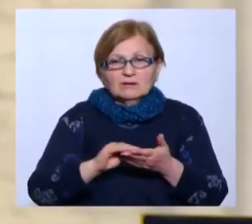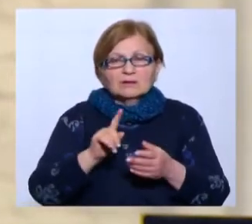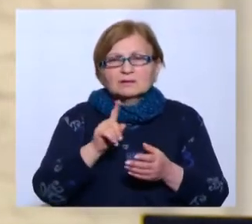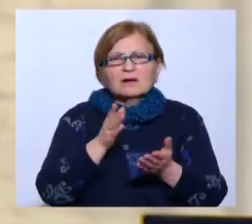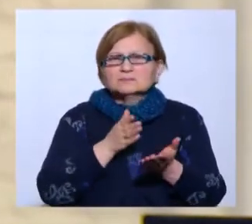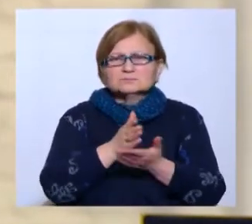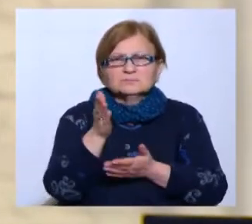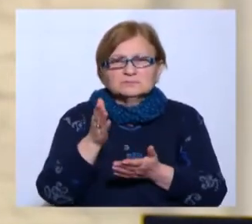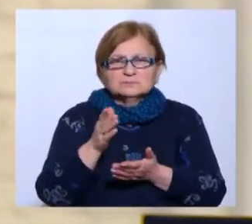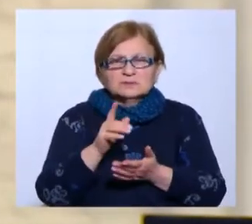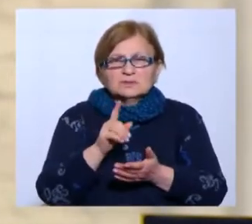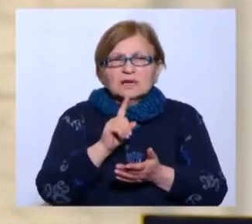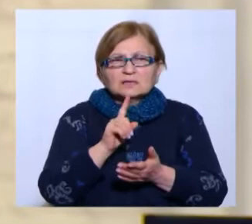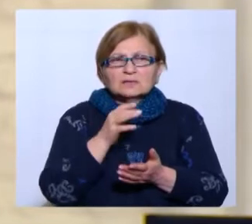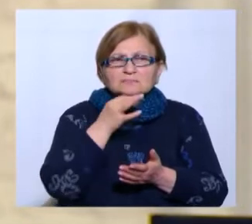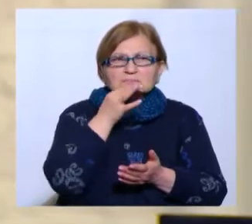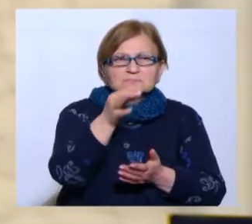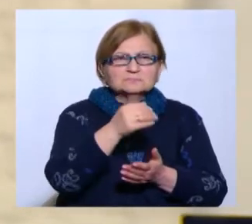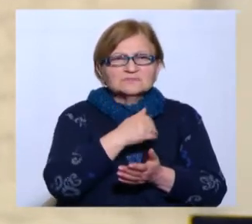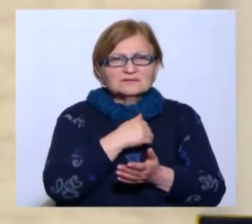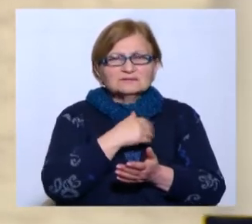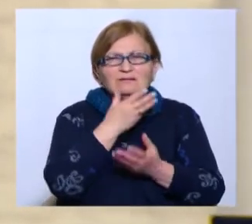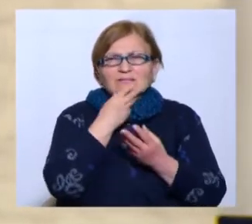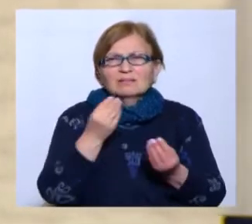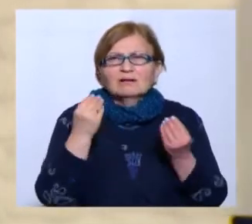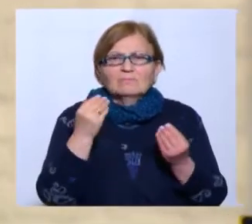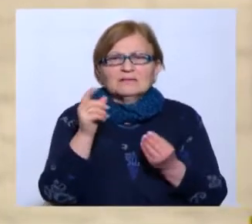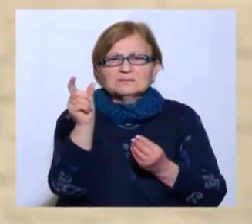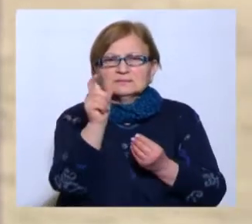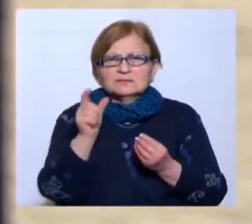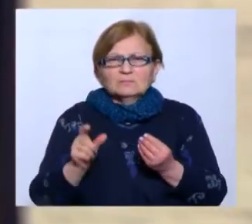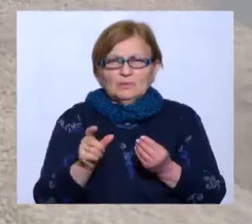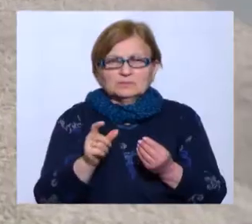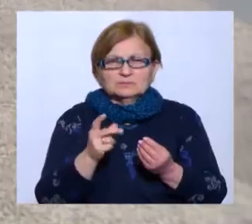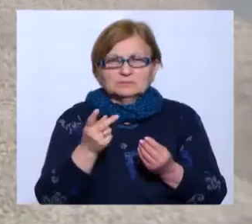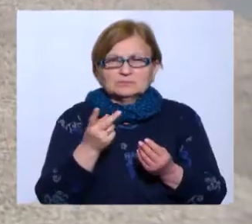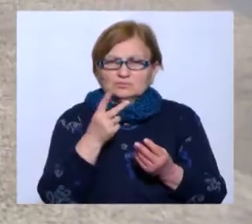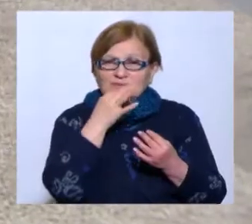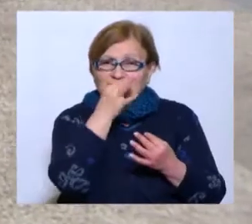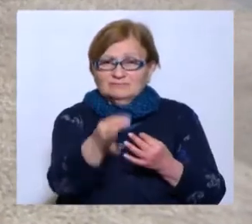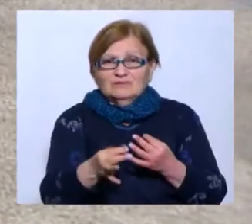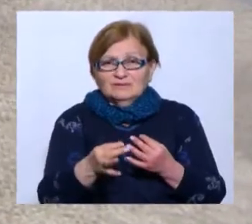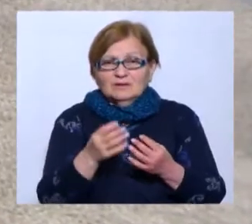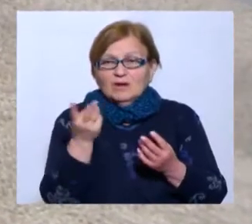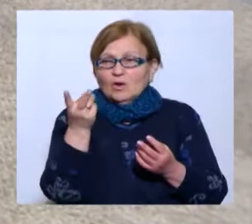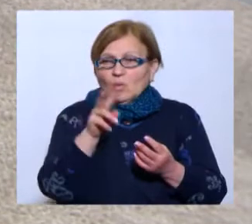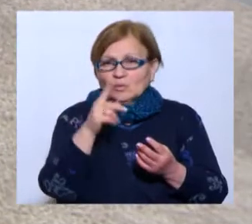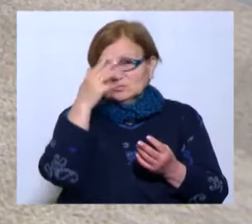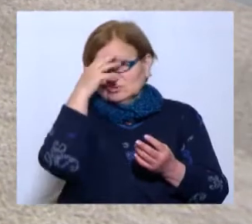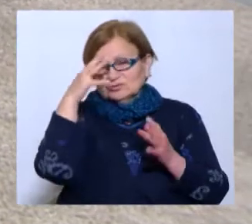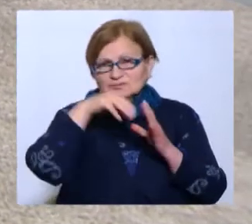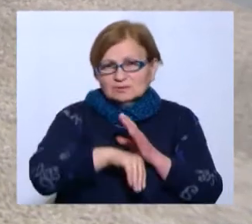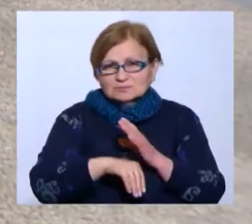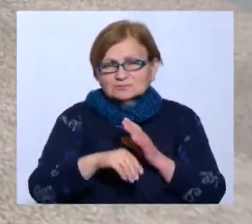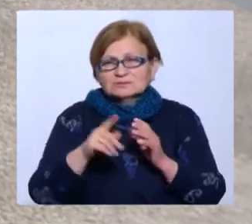ყოფილა სათქმელის პოეტური ფორმით თქმა. ეს ორი რამ შინაარსი